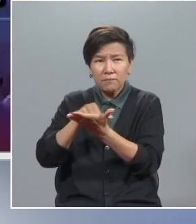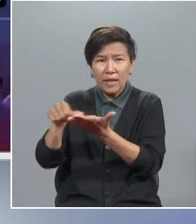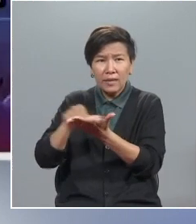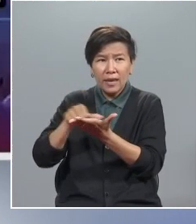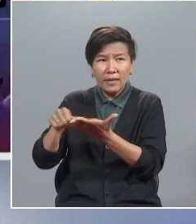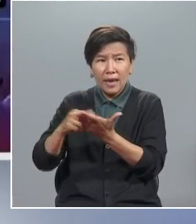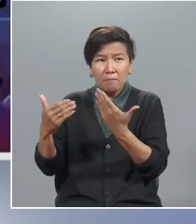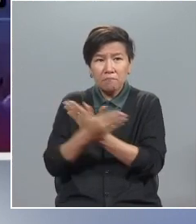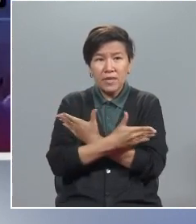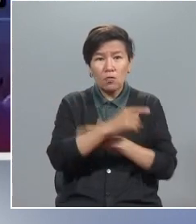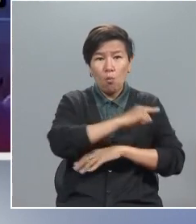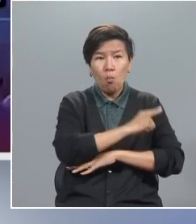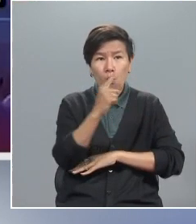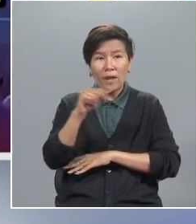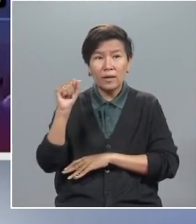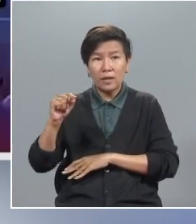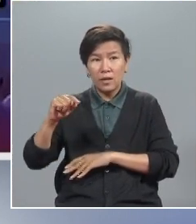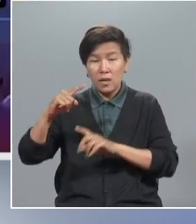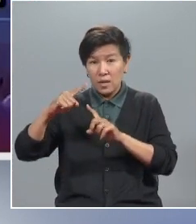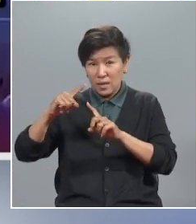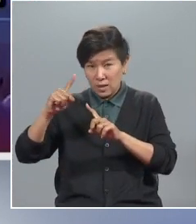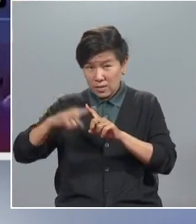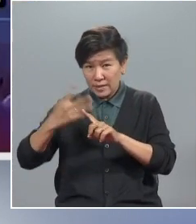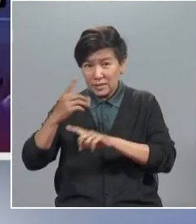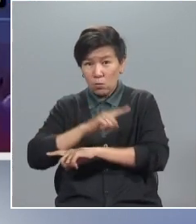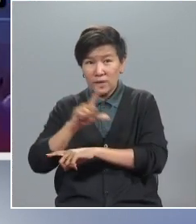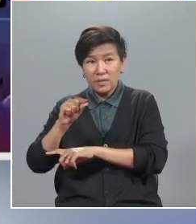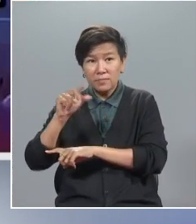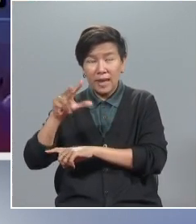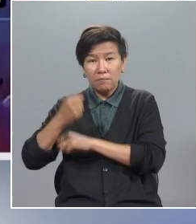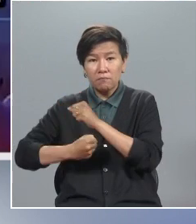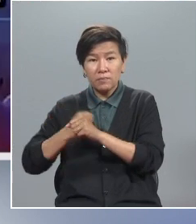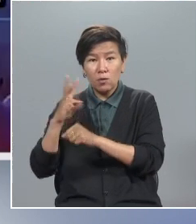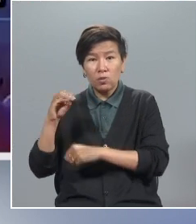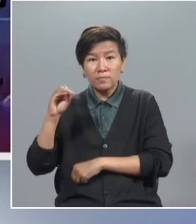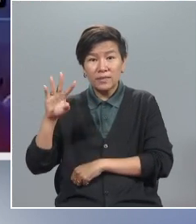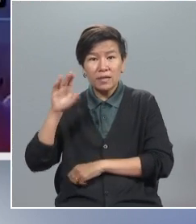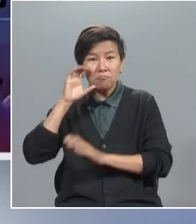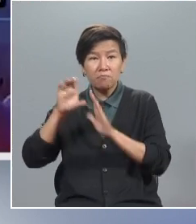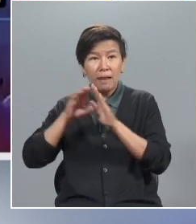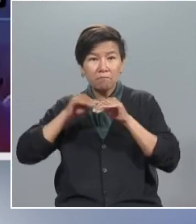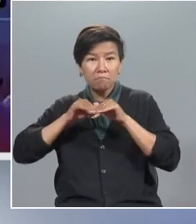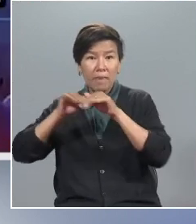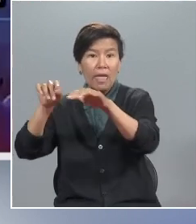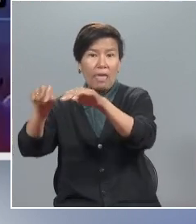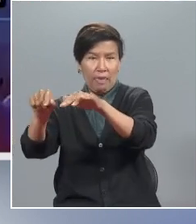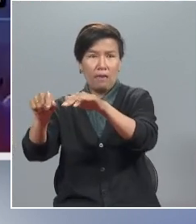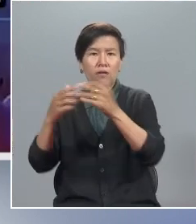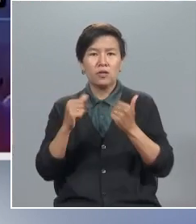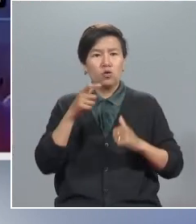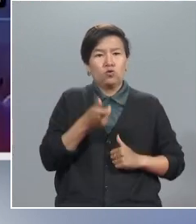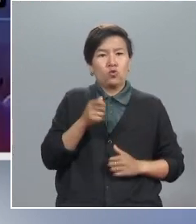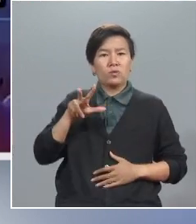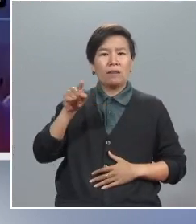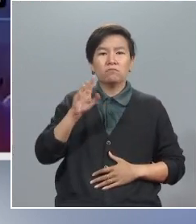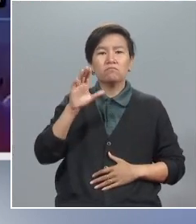23เมษายนแล้วก็มีการแชร์ในการเผยแพร่การออกไปทางช่อง 3ขอยืนยันนะคะว่านี่คือ